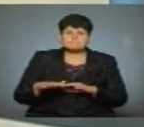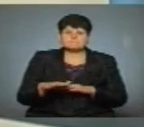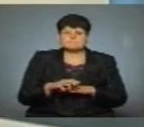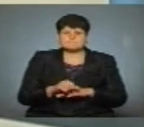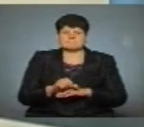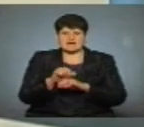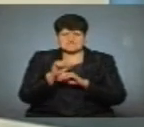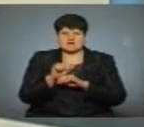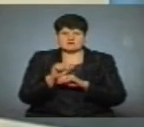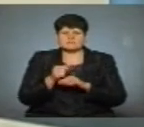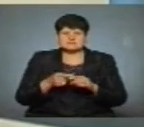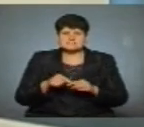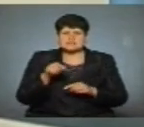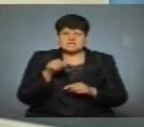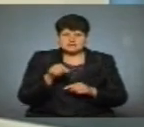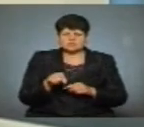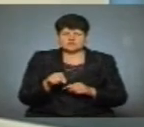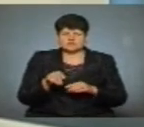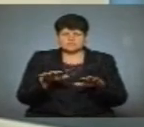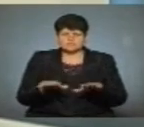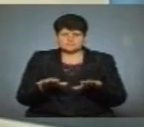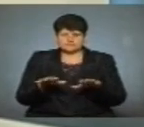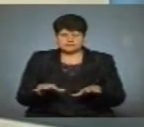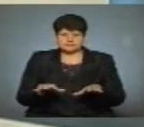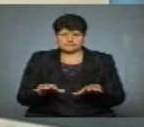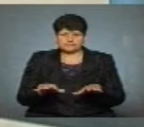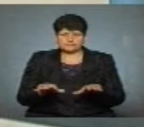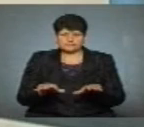Майдан. Це той переломний хід, це ті